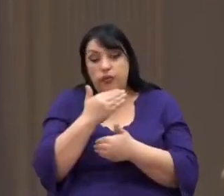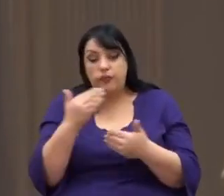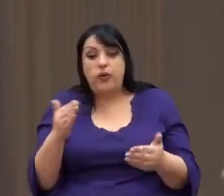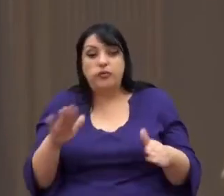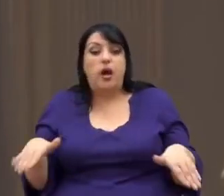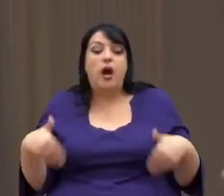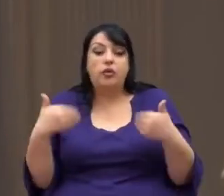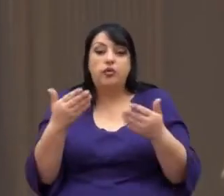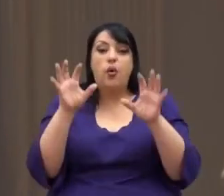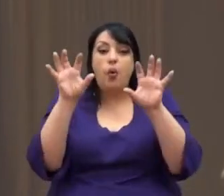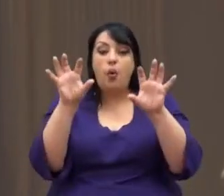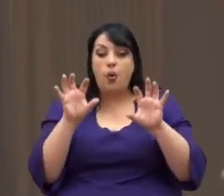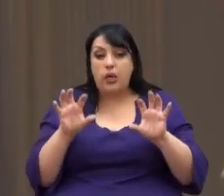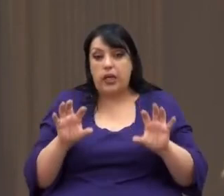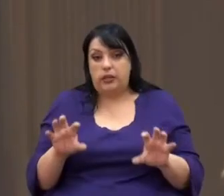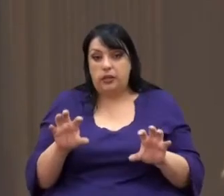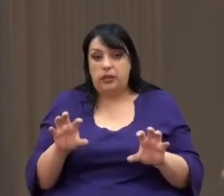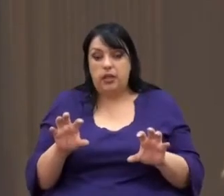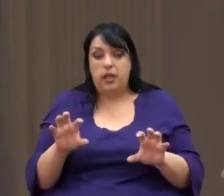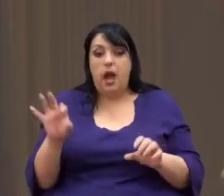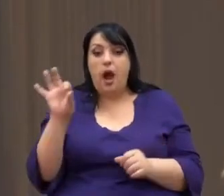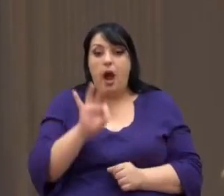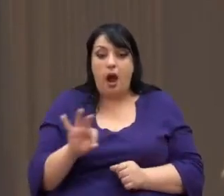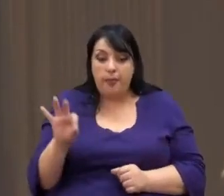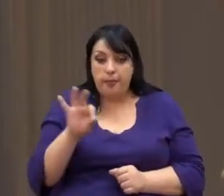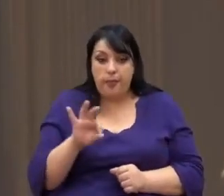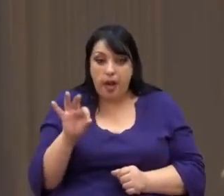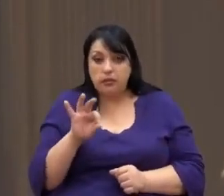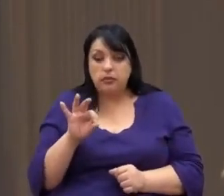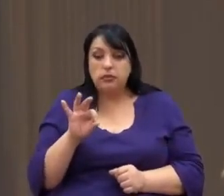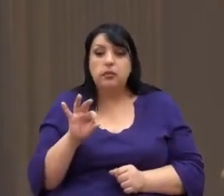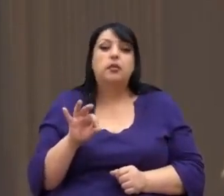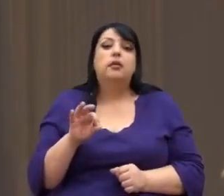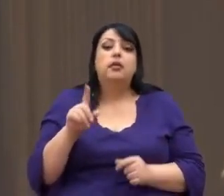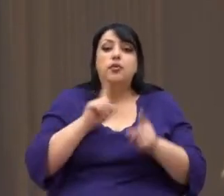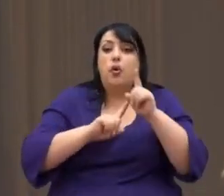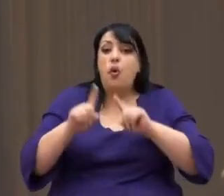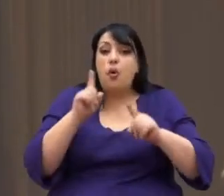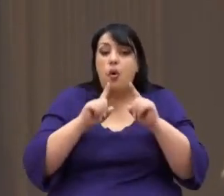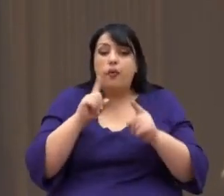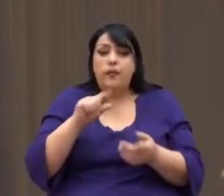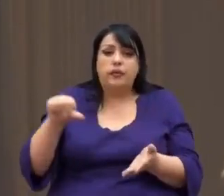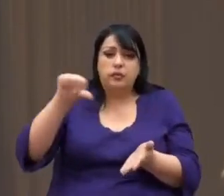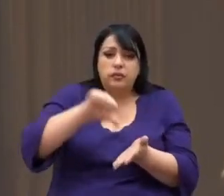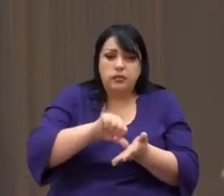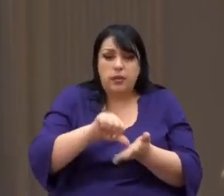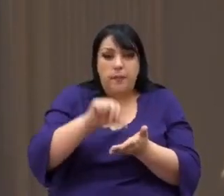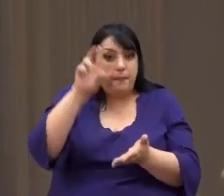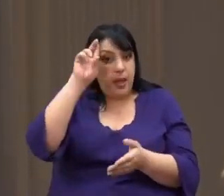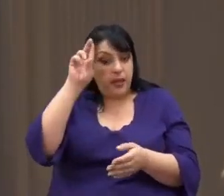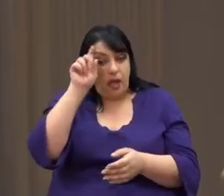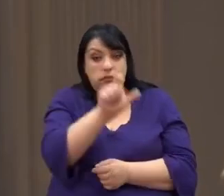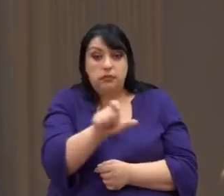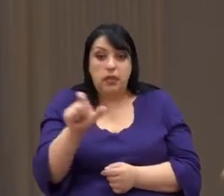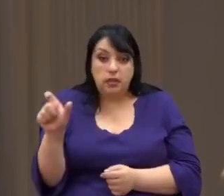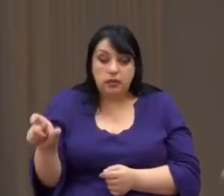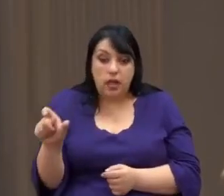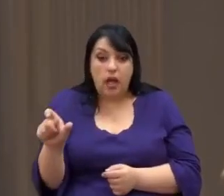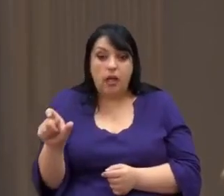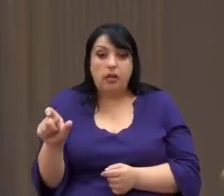առաջադրած օրինագծի վերաբերյալ պարլամենտում հայտնված ուժերը արտահայտում են